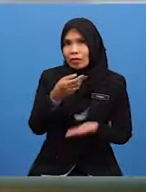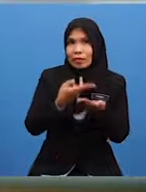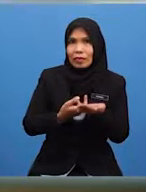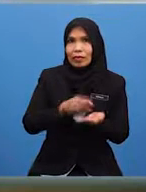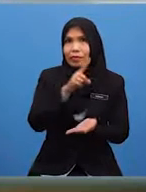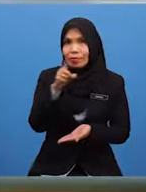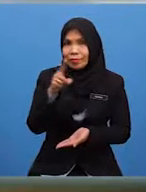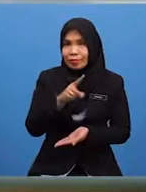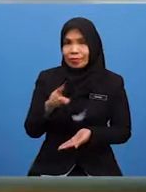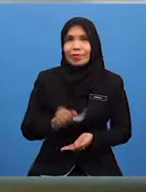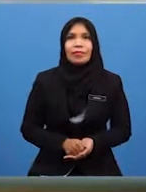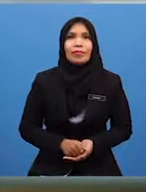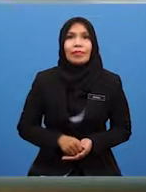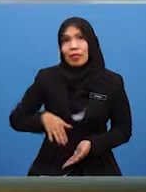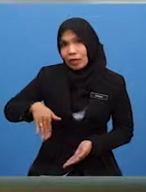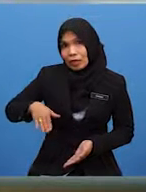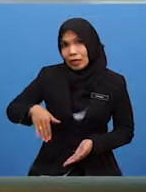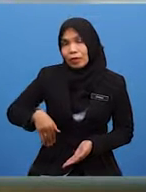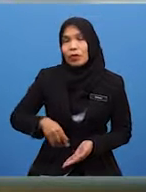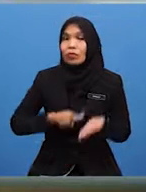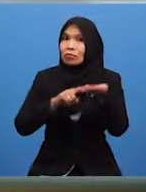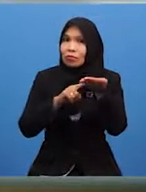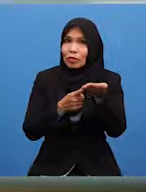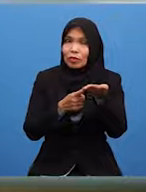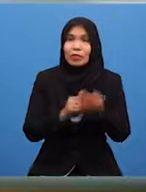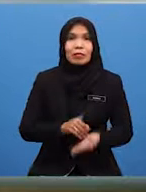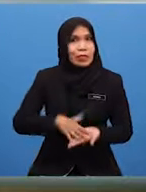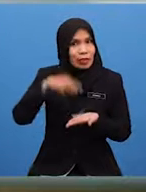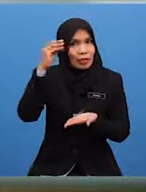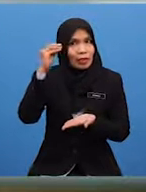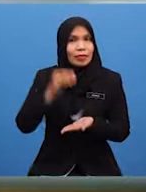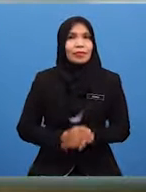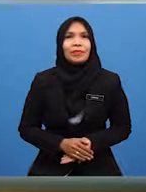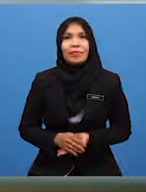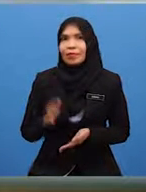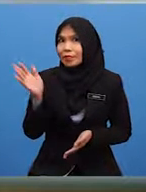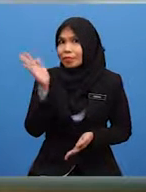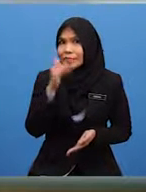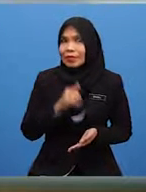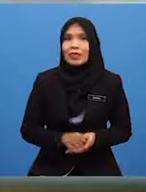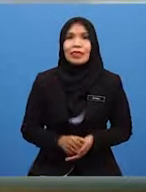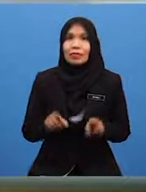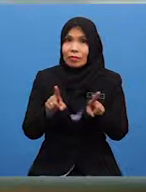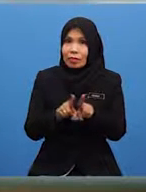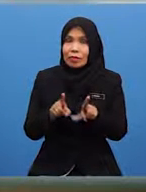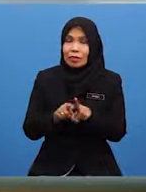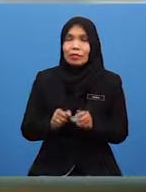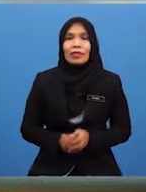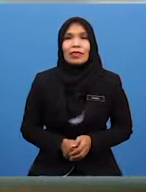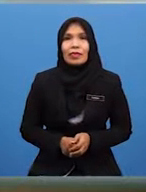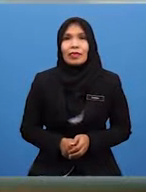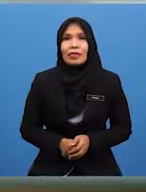Murid-murid, sebelum kita memulakan sesi pembelajaran, mari sama-sama kita